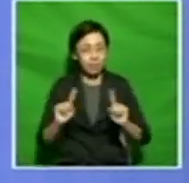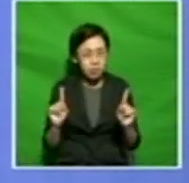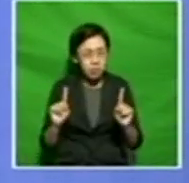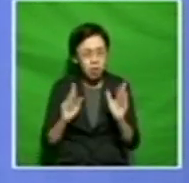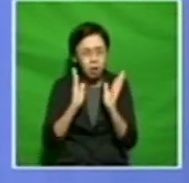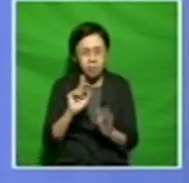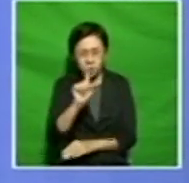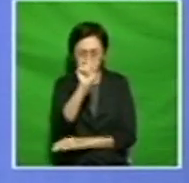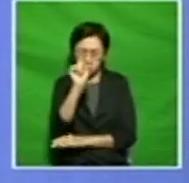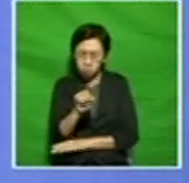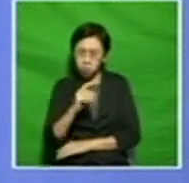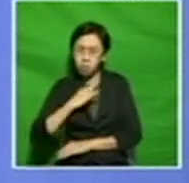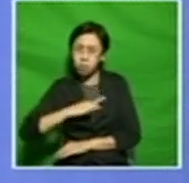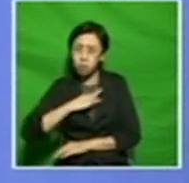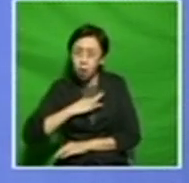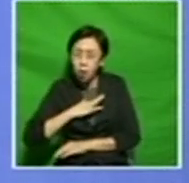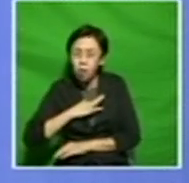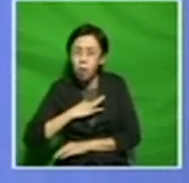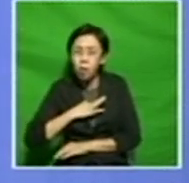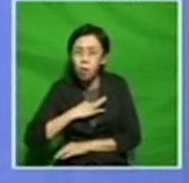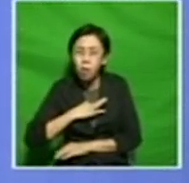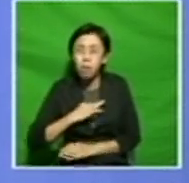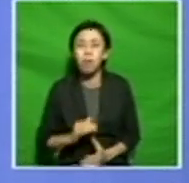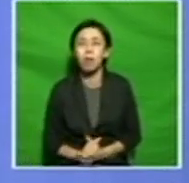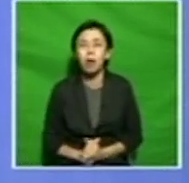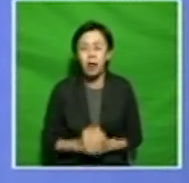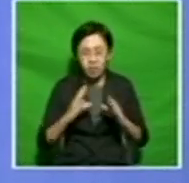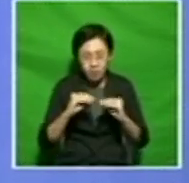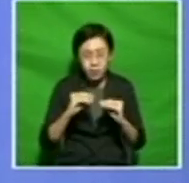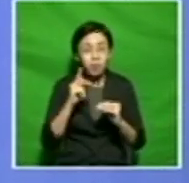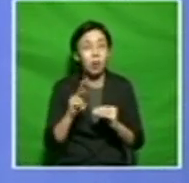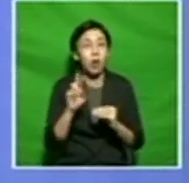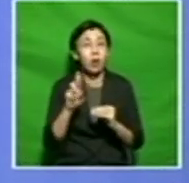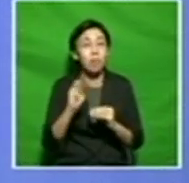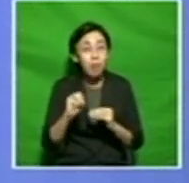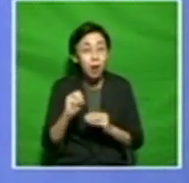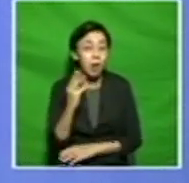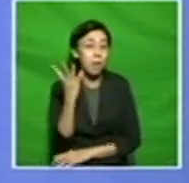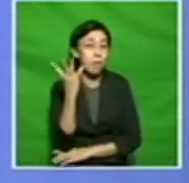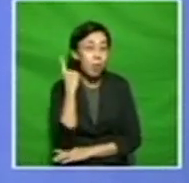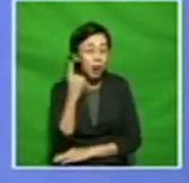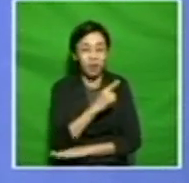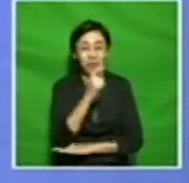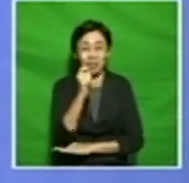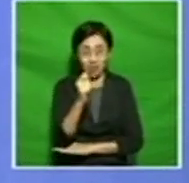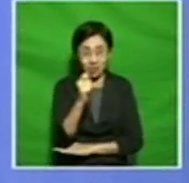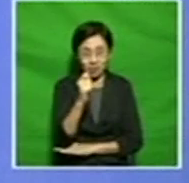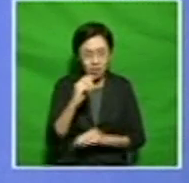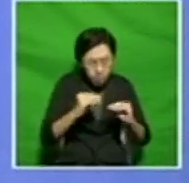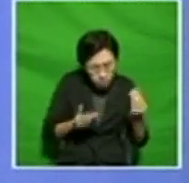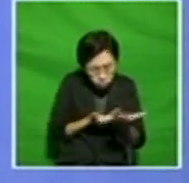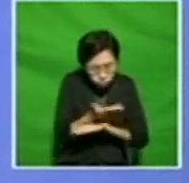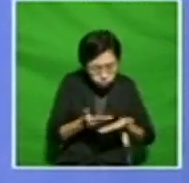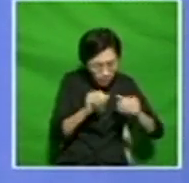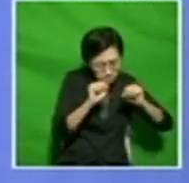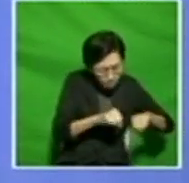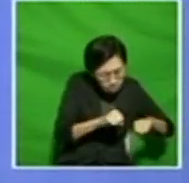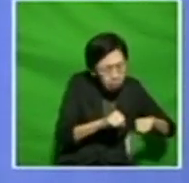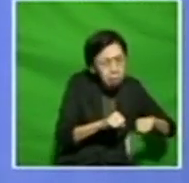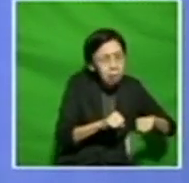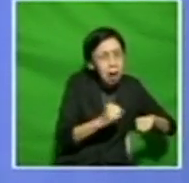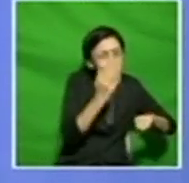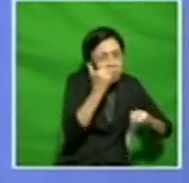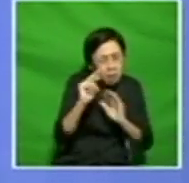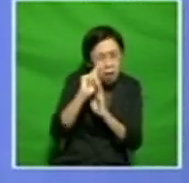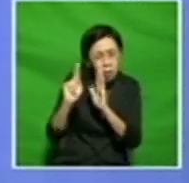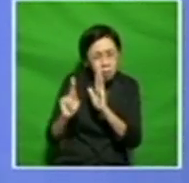มีว่าเมื่อรัฐรู้และก็ประชุมคณะรัฐมนตรีไปตั้งแต่เมื่อวันอังคารวานนี้แล้วทำไมการประ